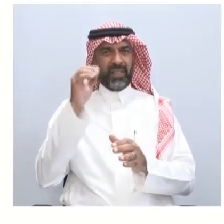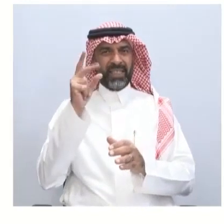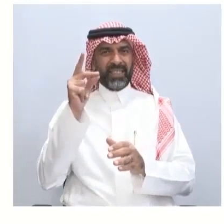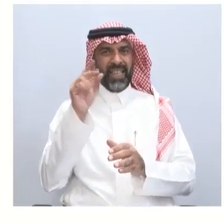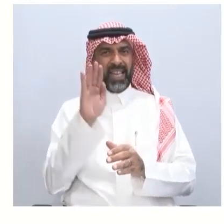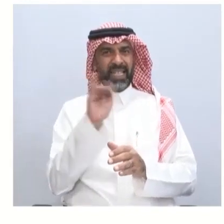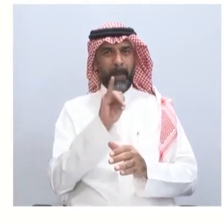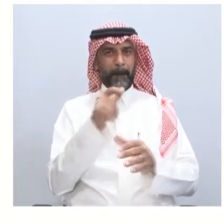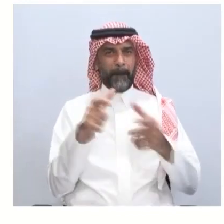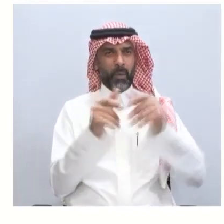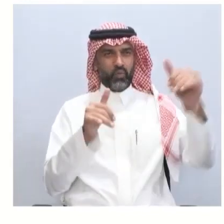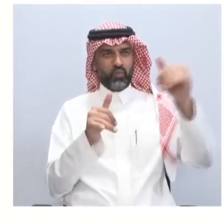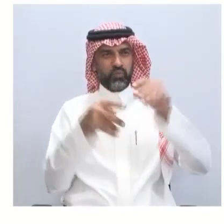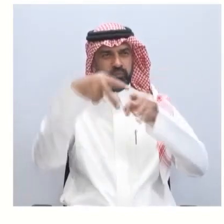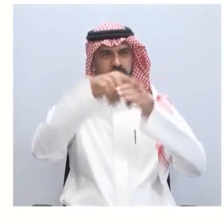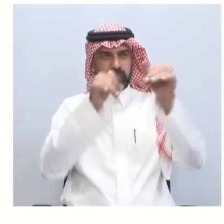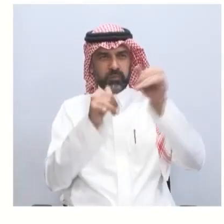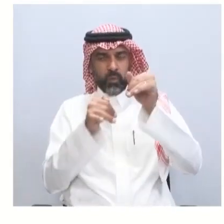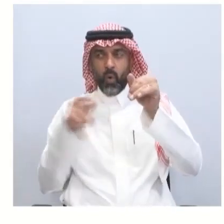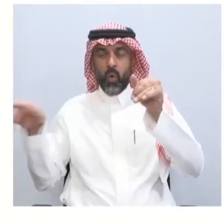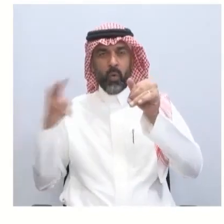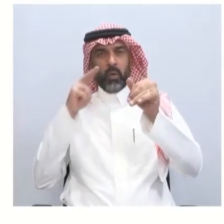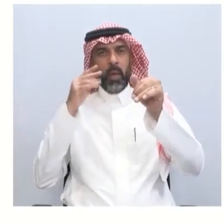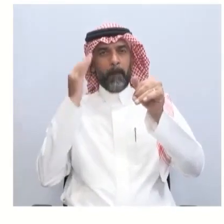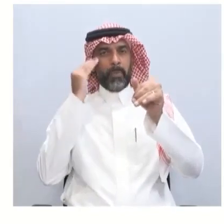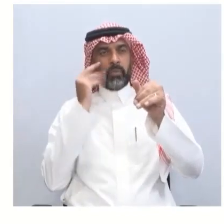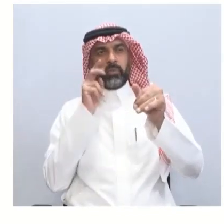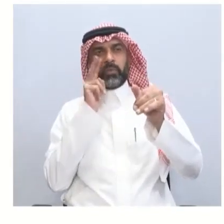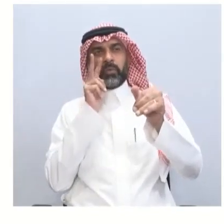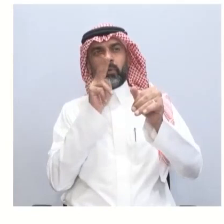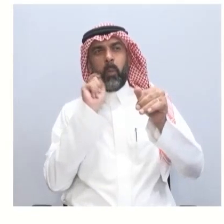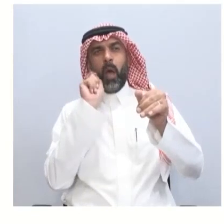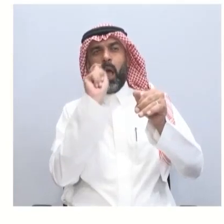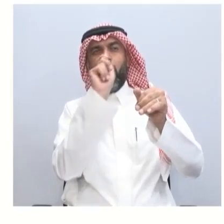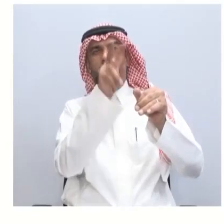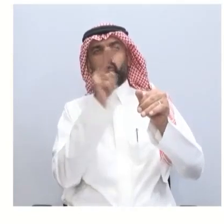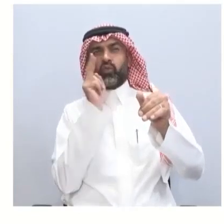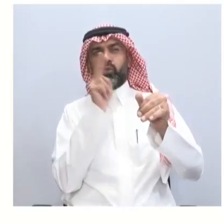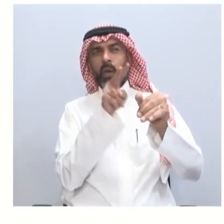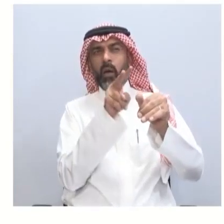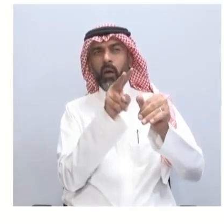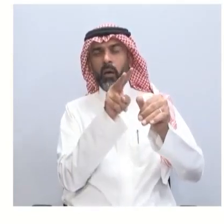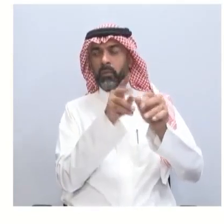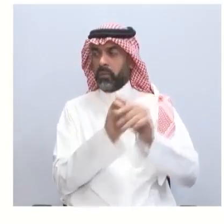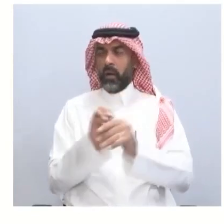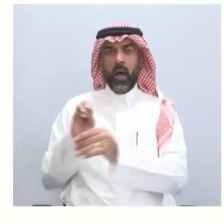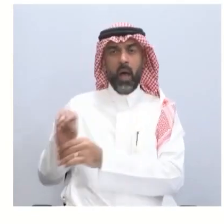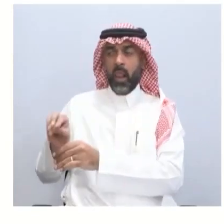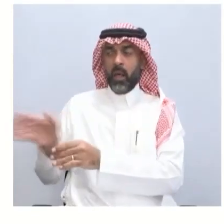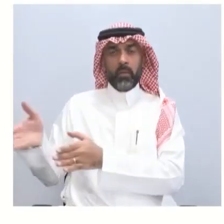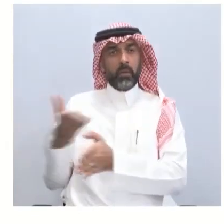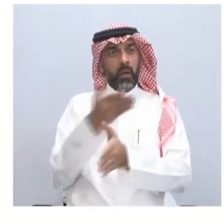انها تشاهد كما ذكرت لكم في الدرس السابق انها تشاهد اشجارا تتحرك فلم